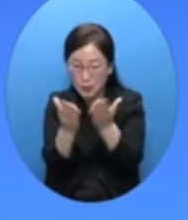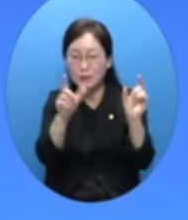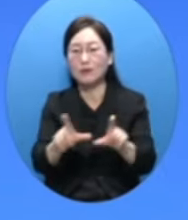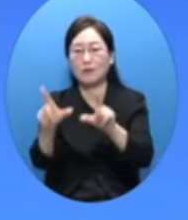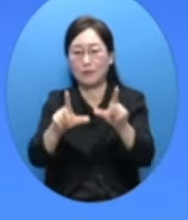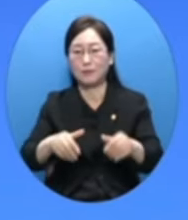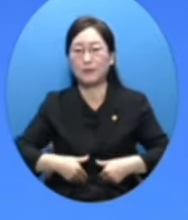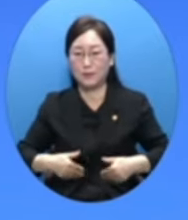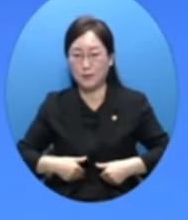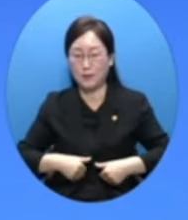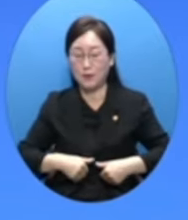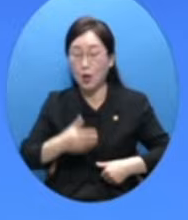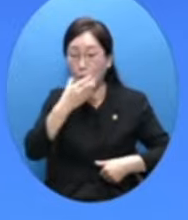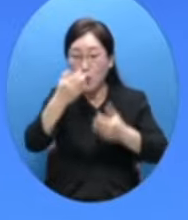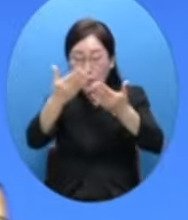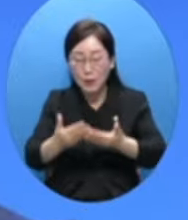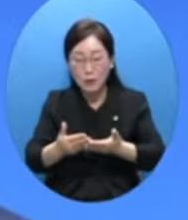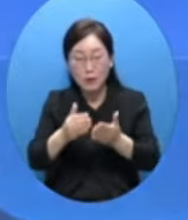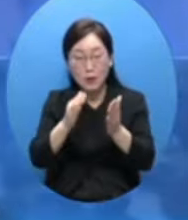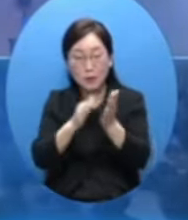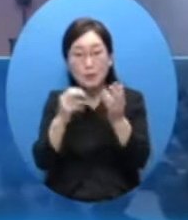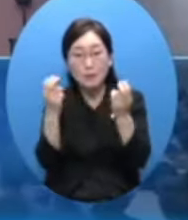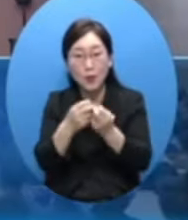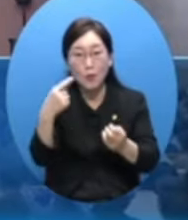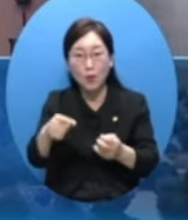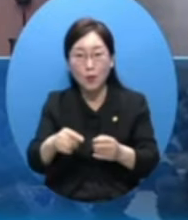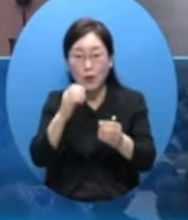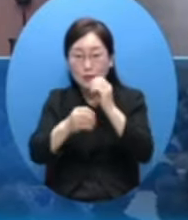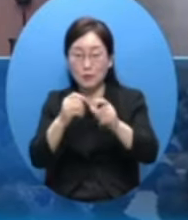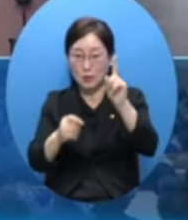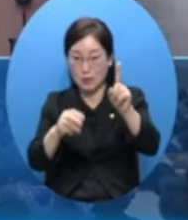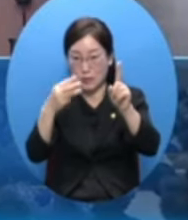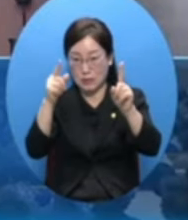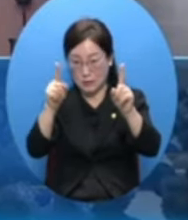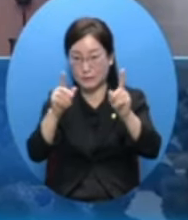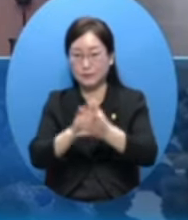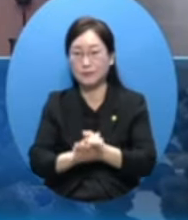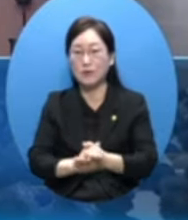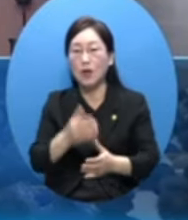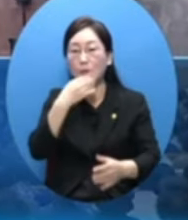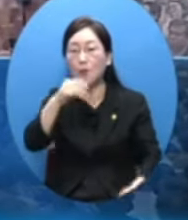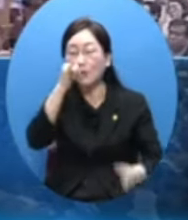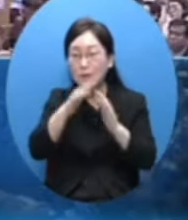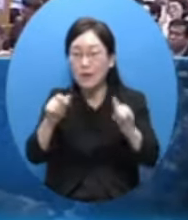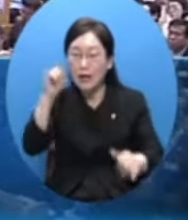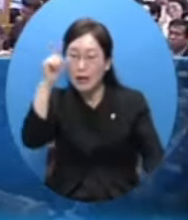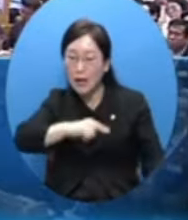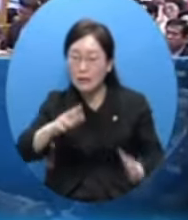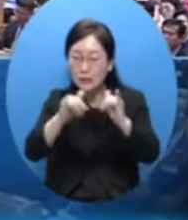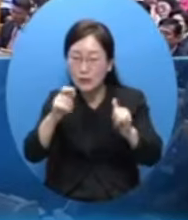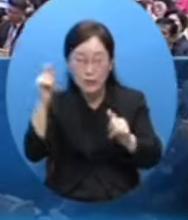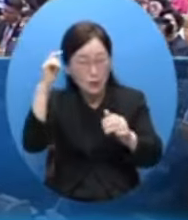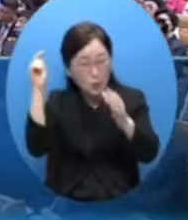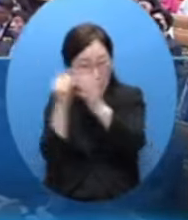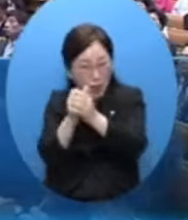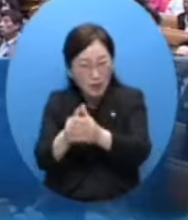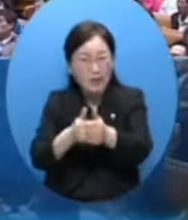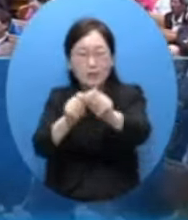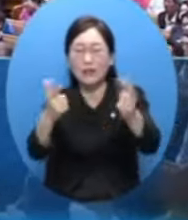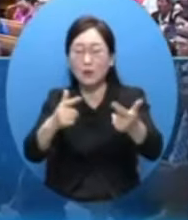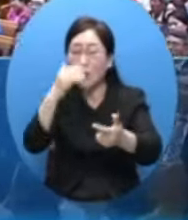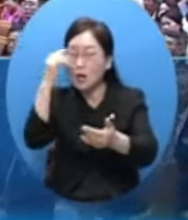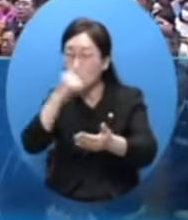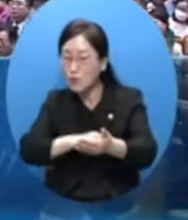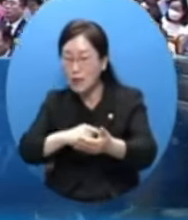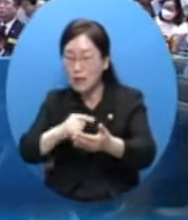그래서 복받는 길에 대해서 시편 1편 1절로 3절은 이렇게 말씀합니다. 복 있는 사람은 악인들의 길을 따르지 아니하며 죄인들의